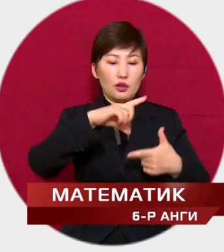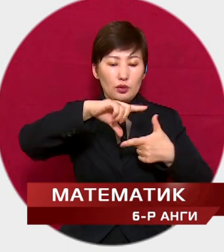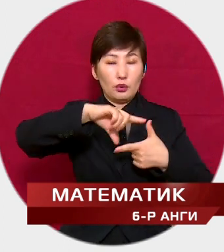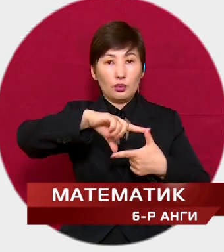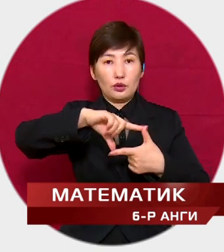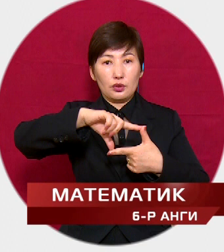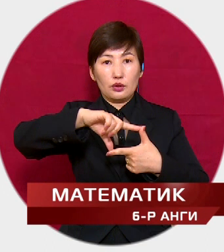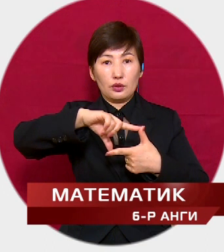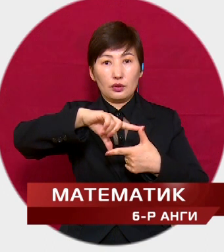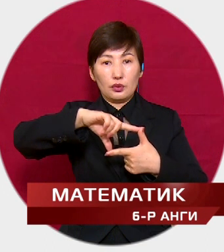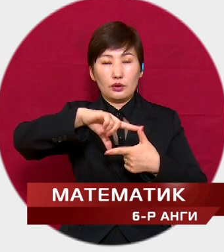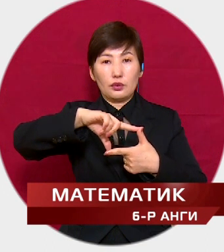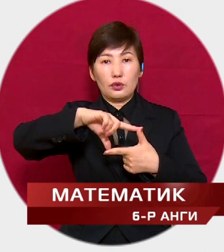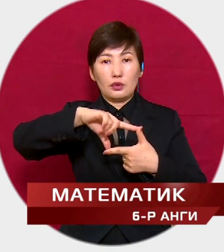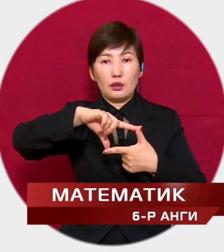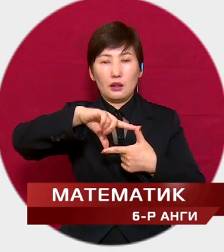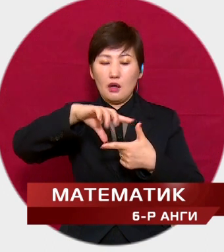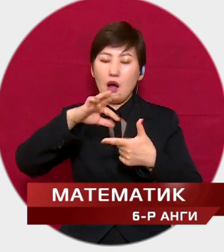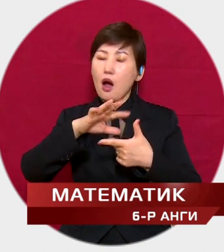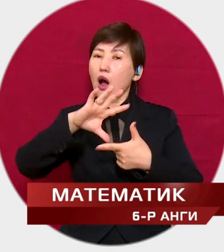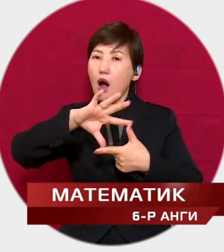ийм төрслөл бол нэг 10